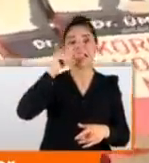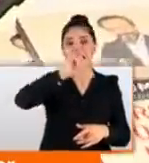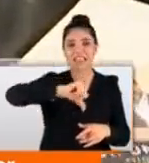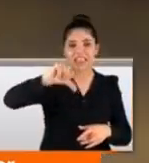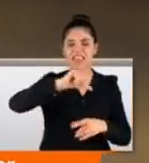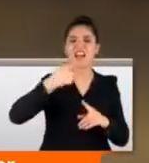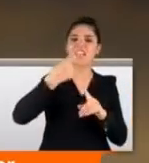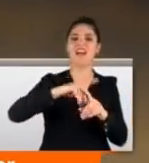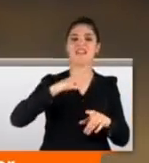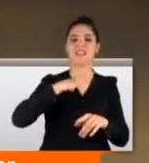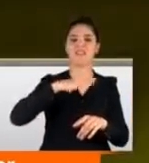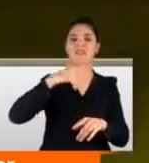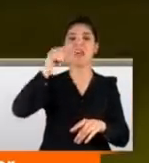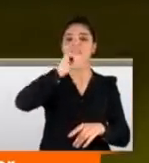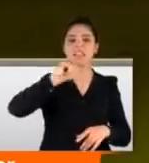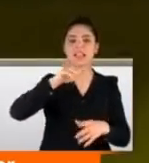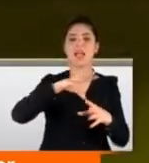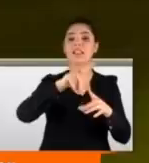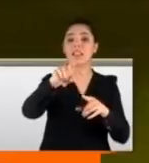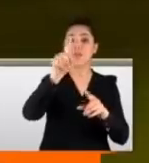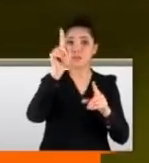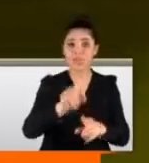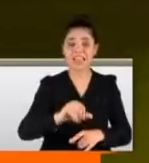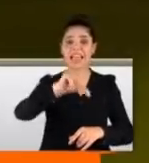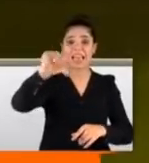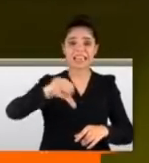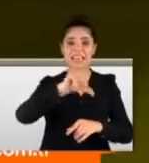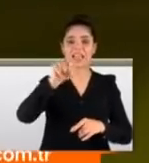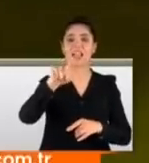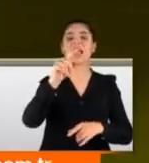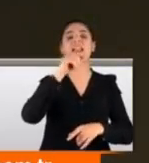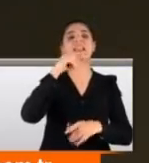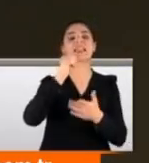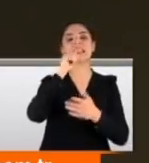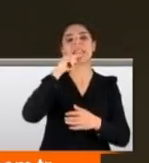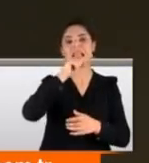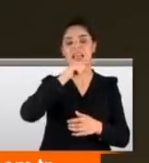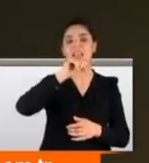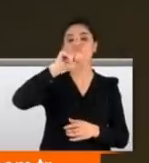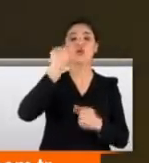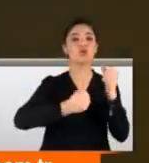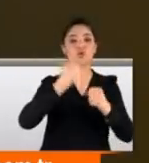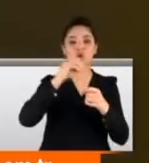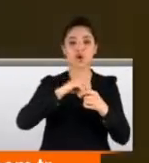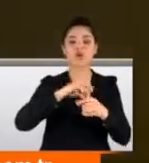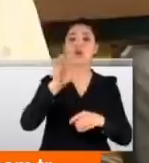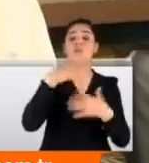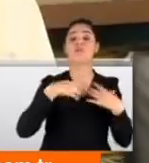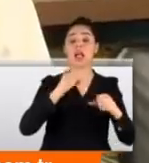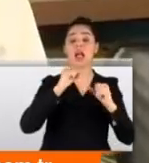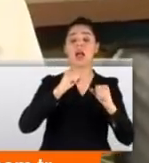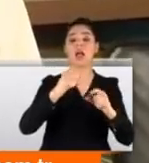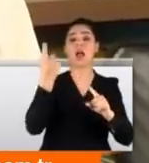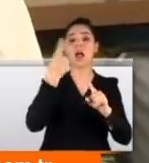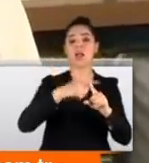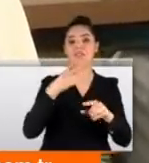içeriğe sahiptir. Zeytin hamurundan sızan ilk yağ da zeytin sütü olarak anılıyor ve zeytin sütünün bağışıklığı için faydası da büyük. Anne